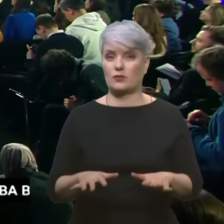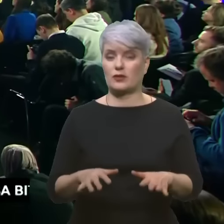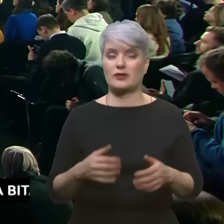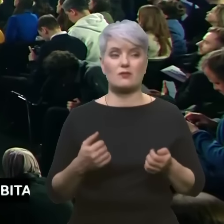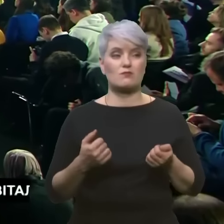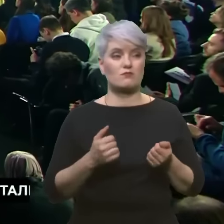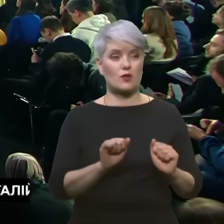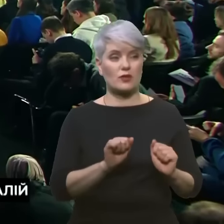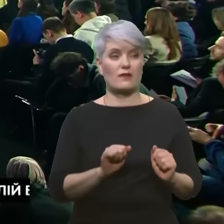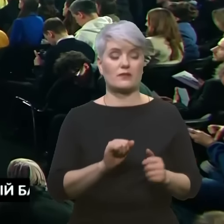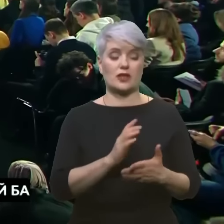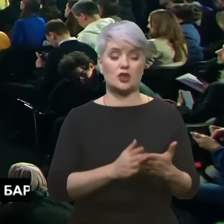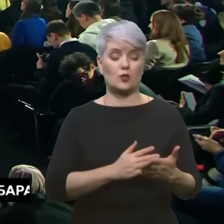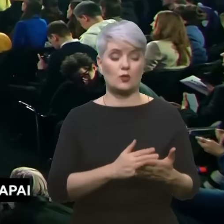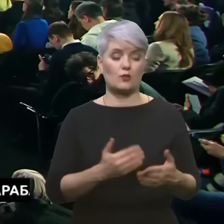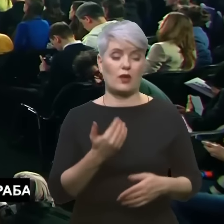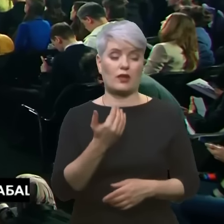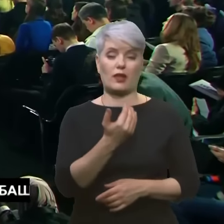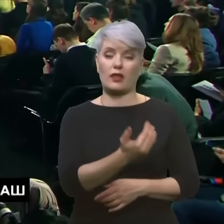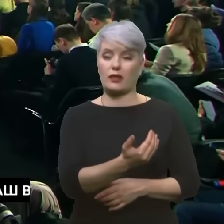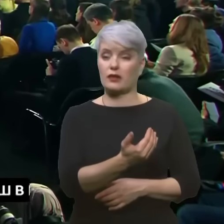зруйнування їх флота,